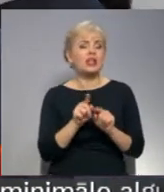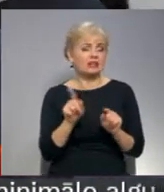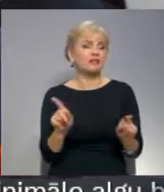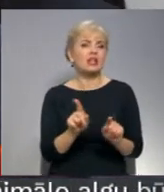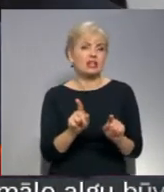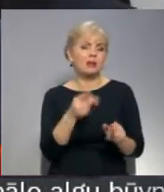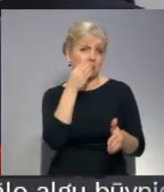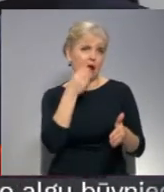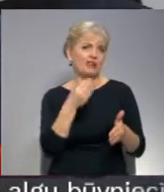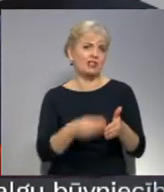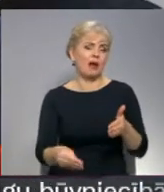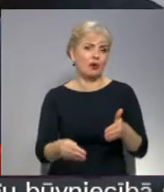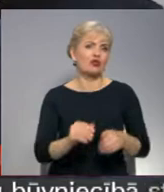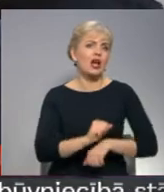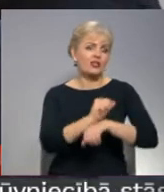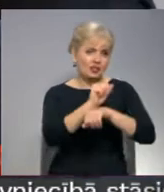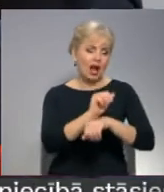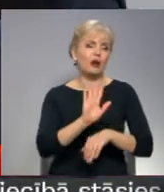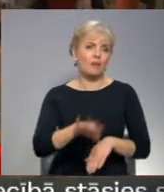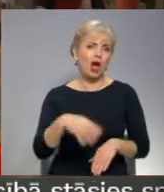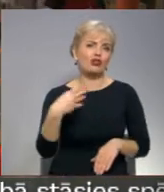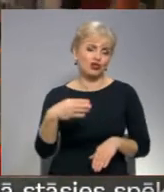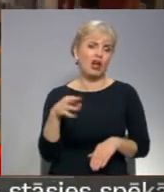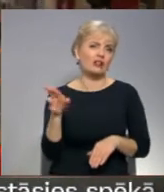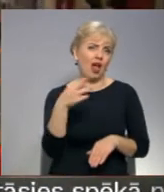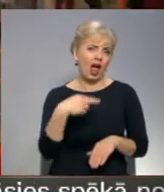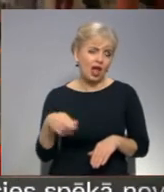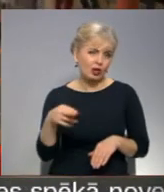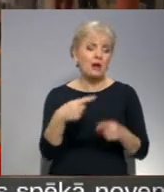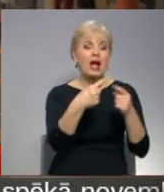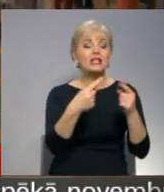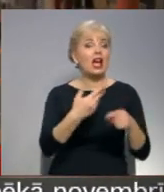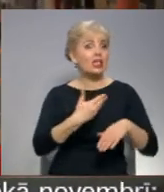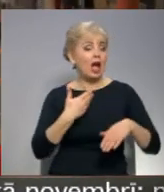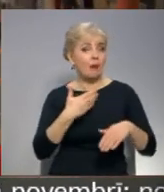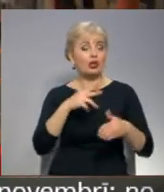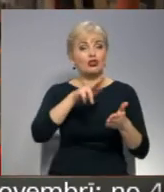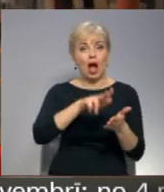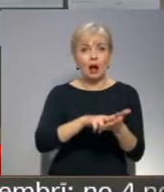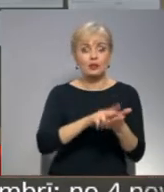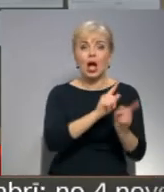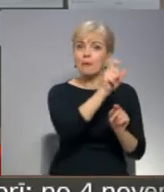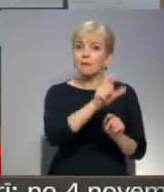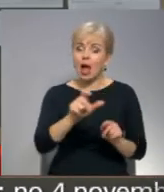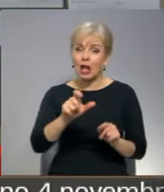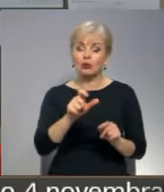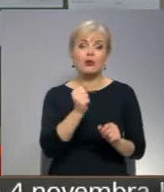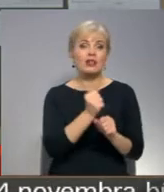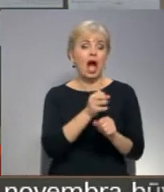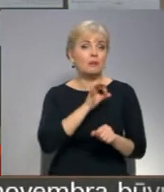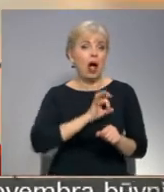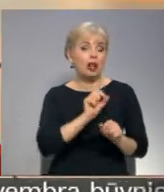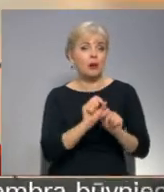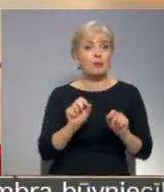ir pazemojoši streikot par šiem 40 eiro. Saskaņā ar iepriekš apstiprināto pedagogu darba samaksas pieauguma